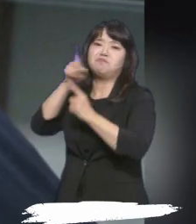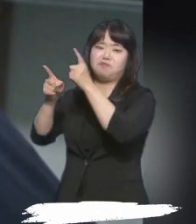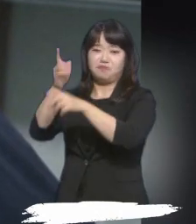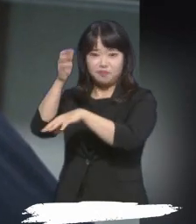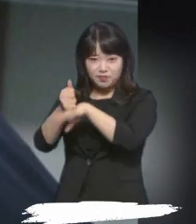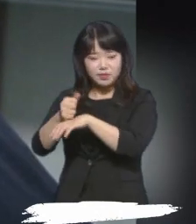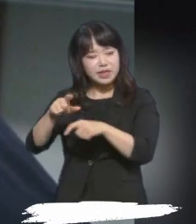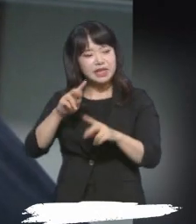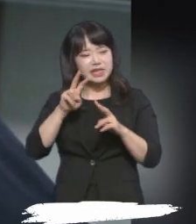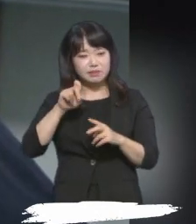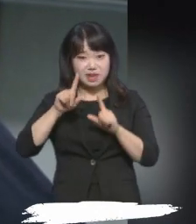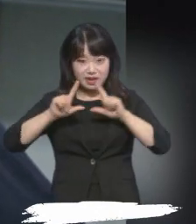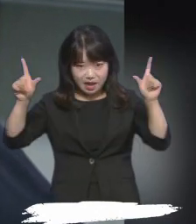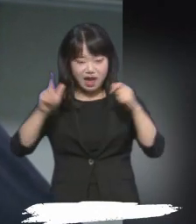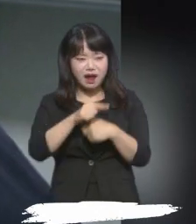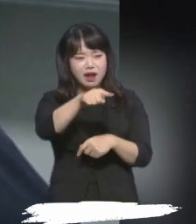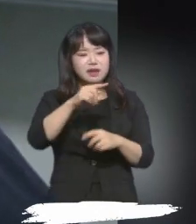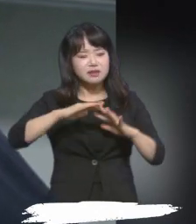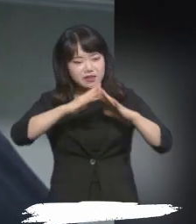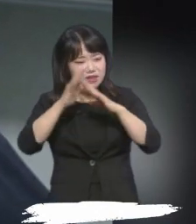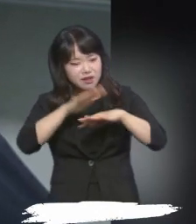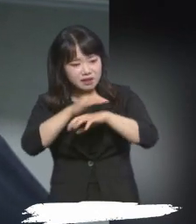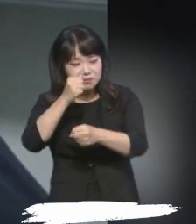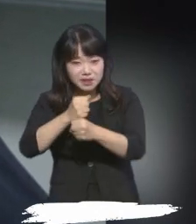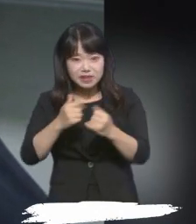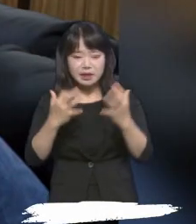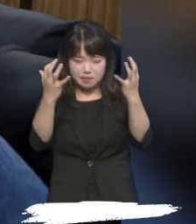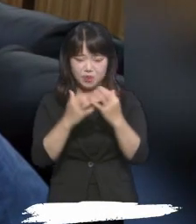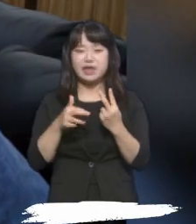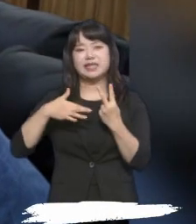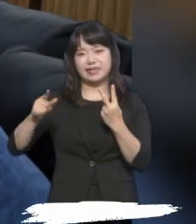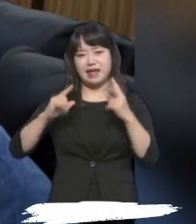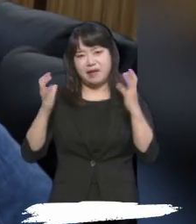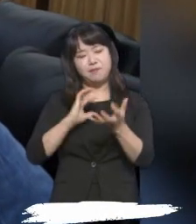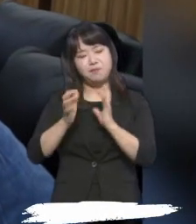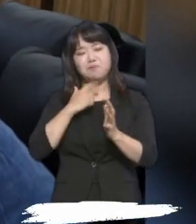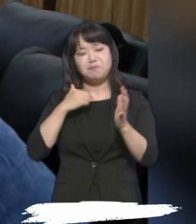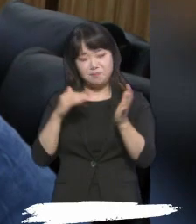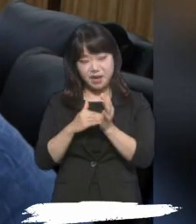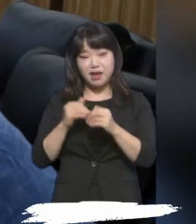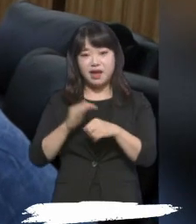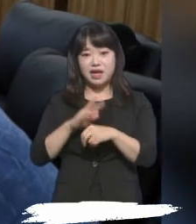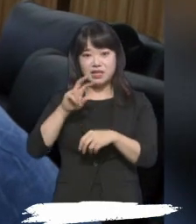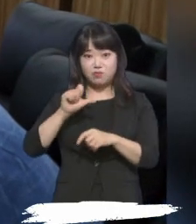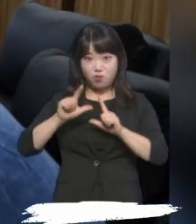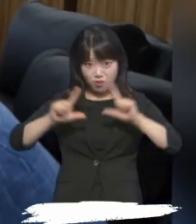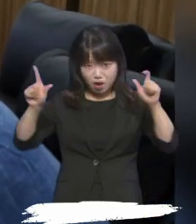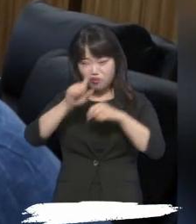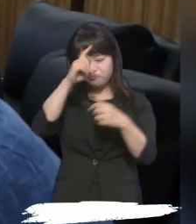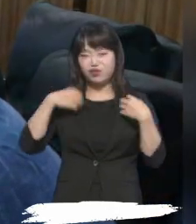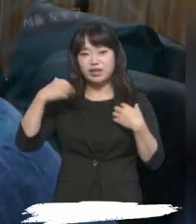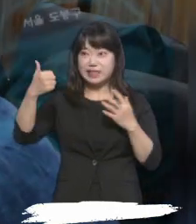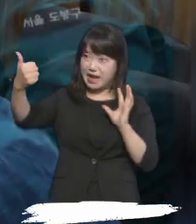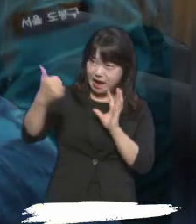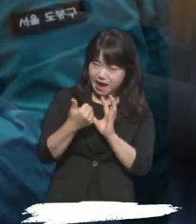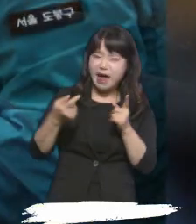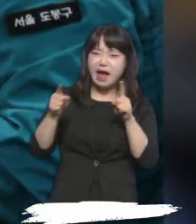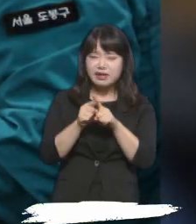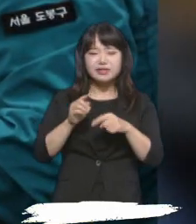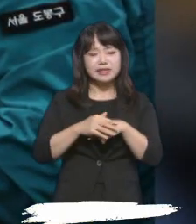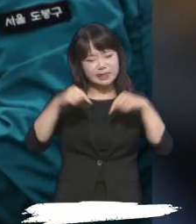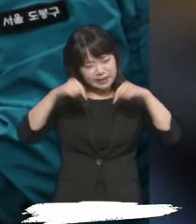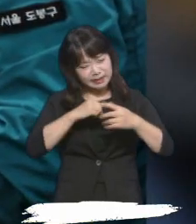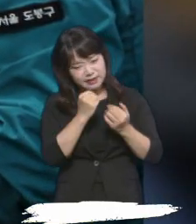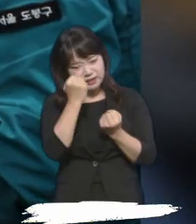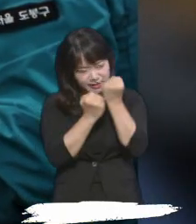21일 국회에서 민간 사업자 측과 2차 간담회를 가졌고 22일 오원석 도봉구청장도 사업자 측과